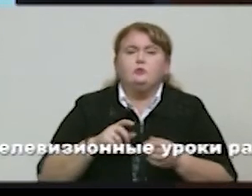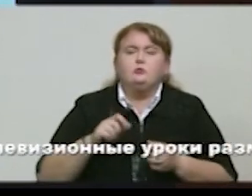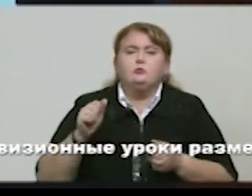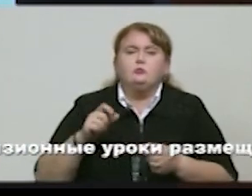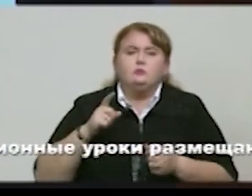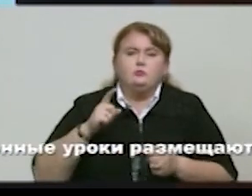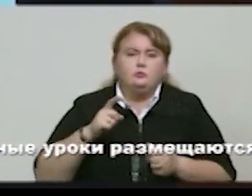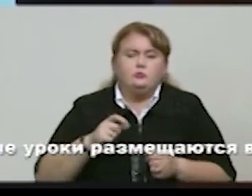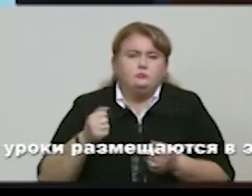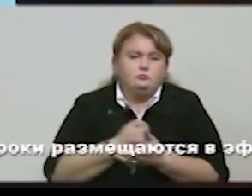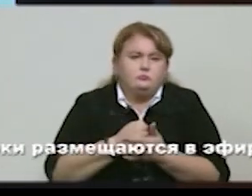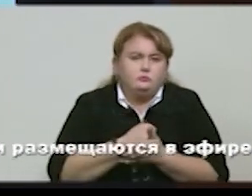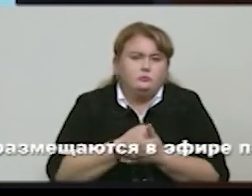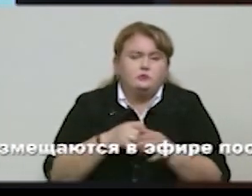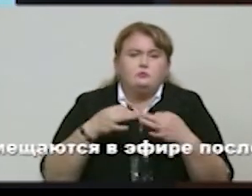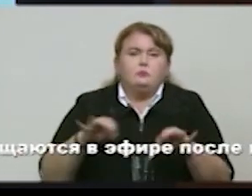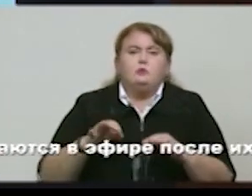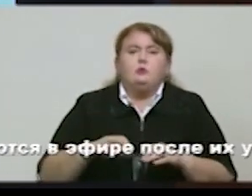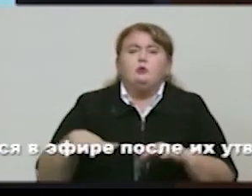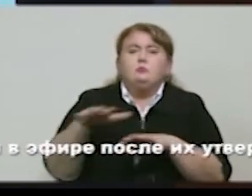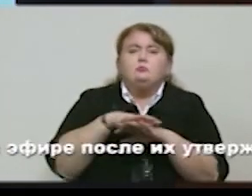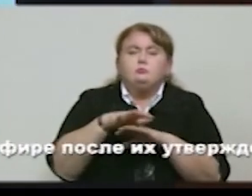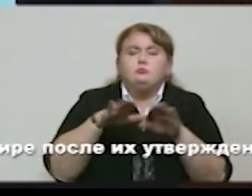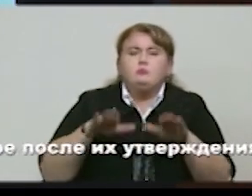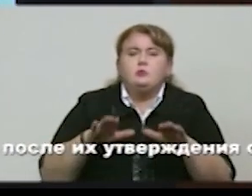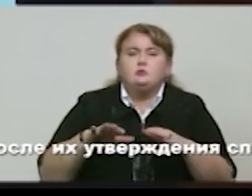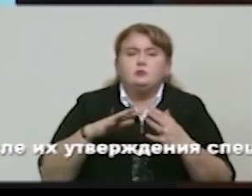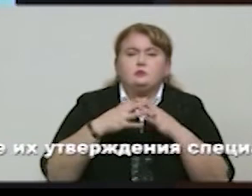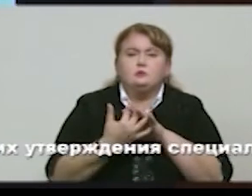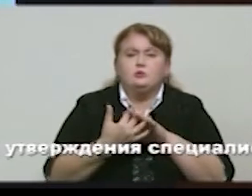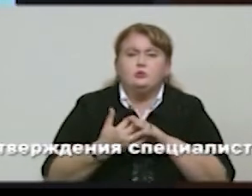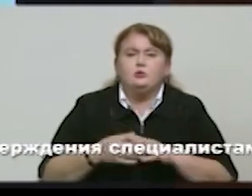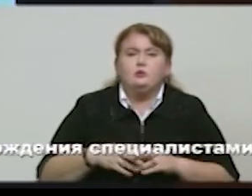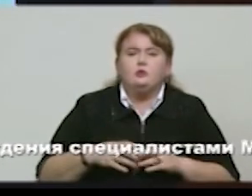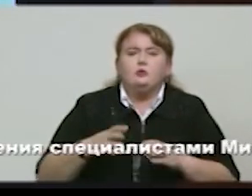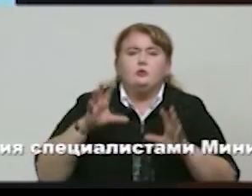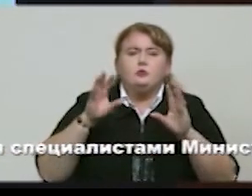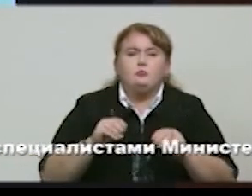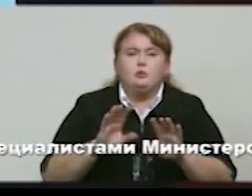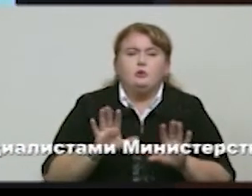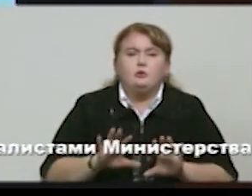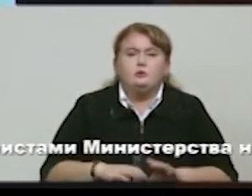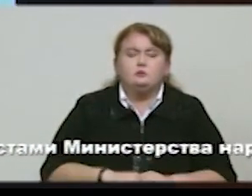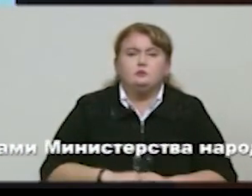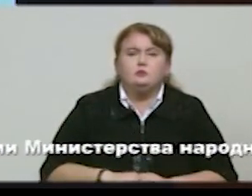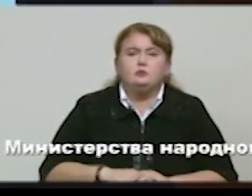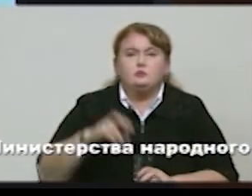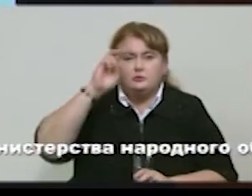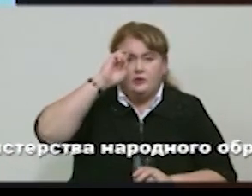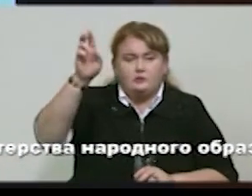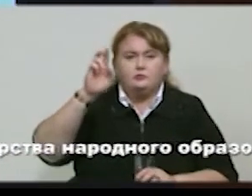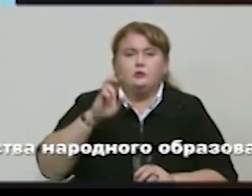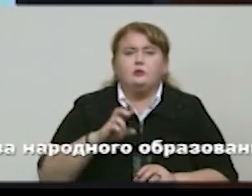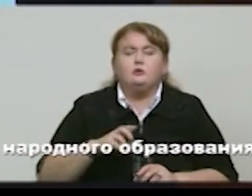свободы. Борьба местного населения за свободу не погасла. Царское